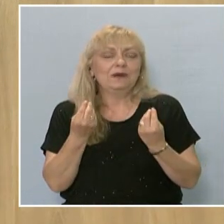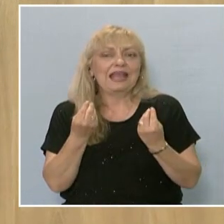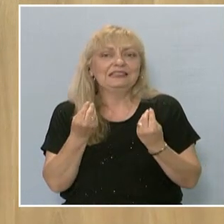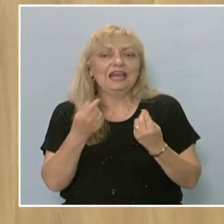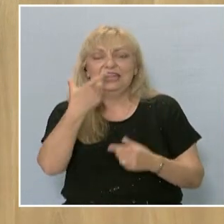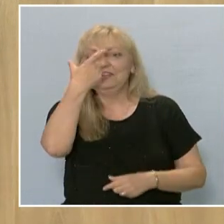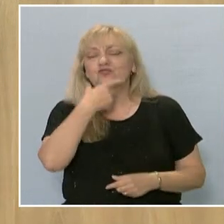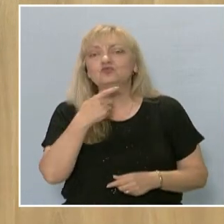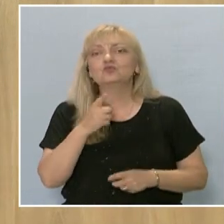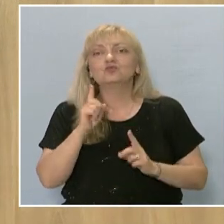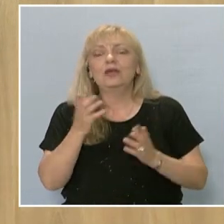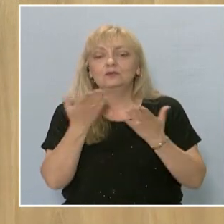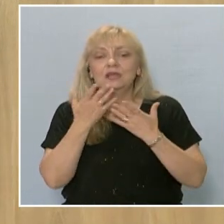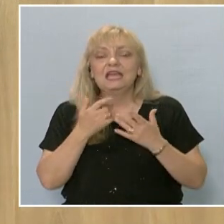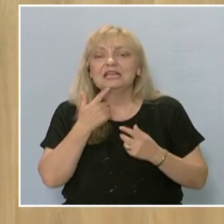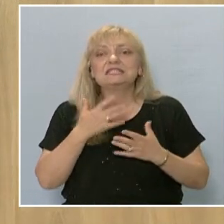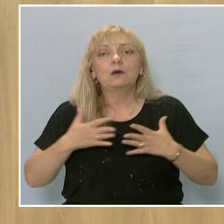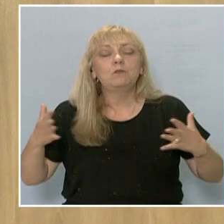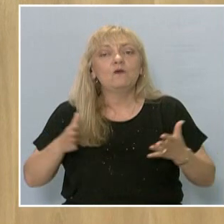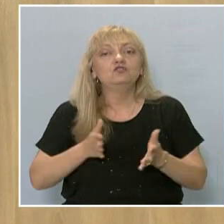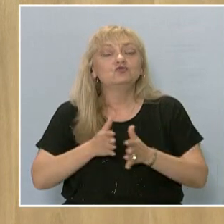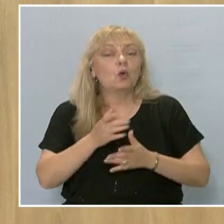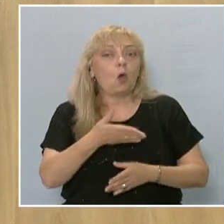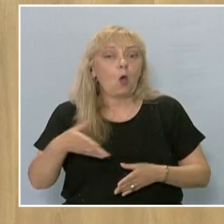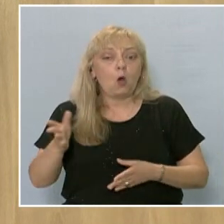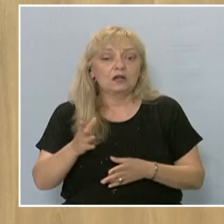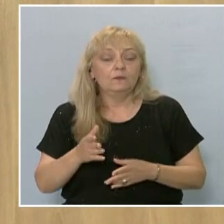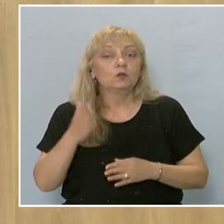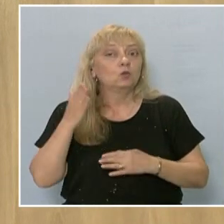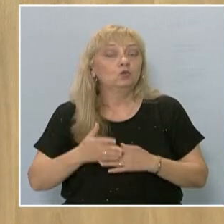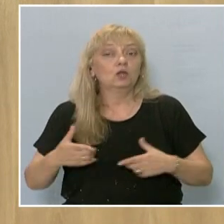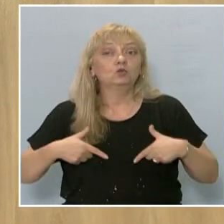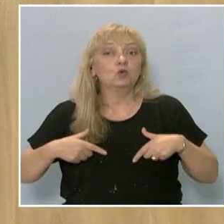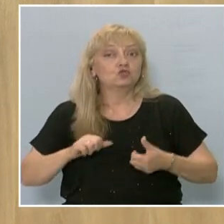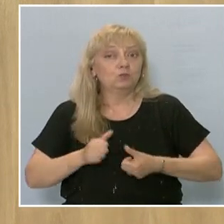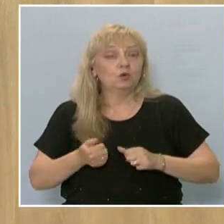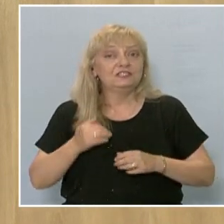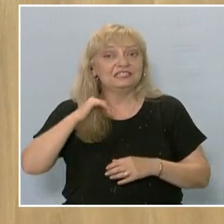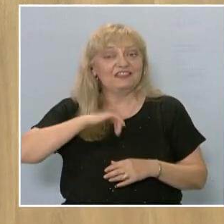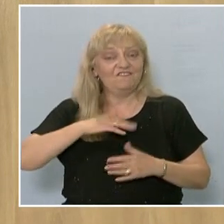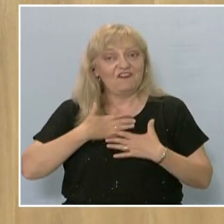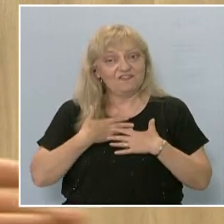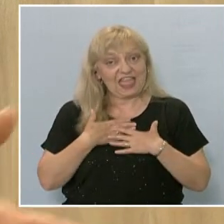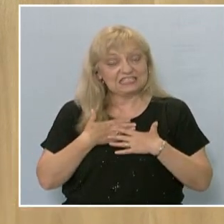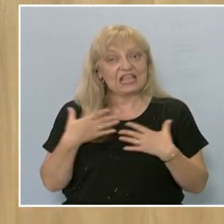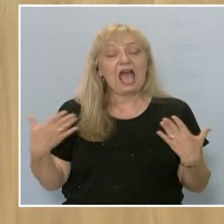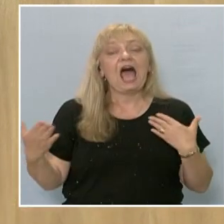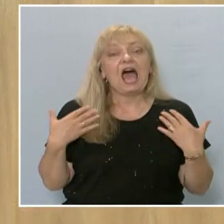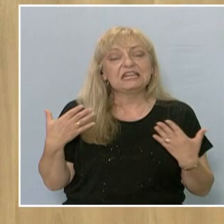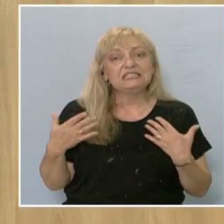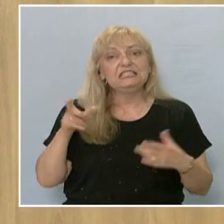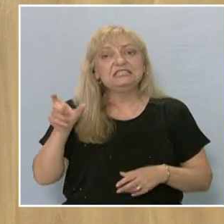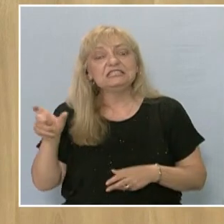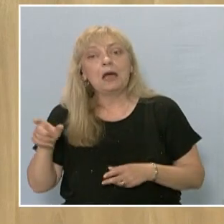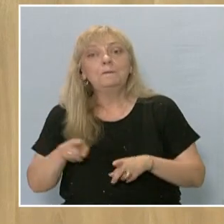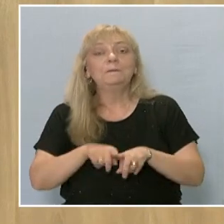повечето хора тъй като е по-така от системата третирана докато спортистът в нас или пък артист или приятеля може